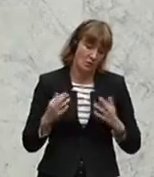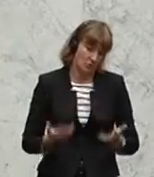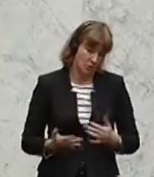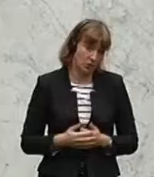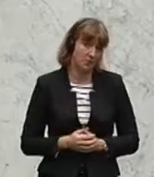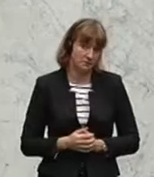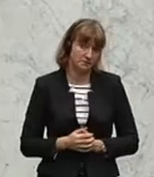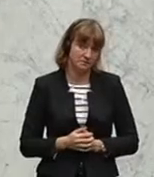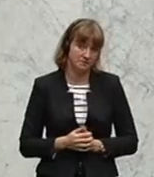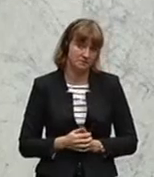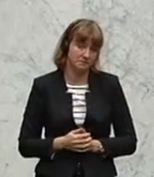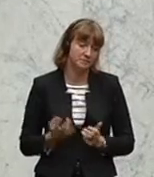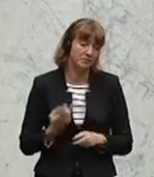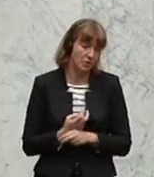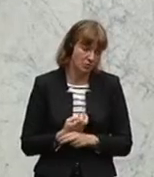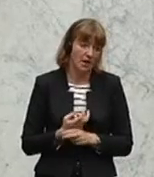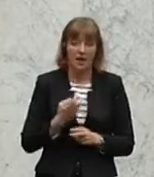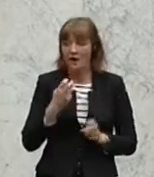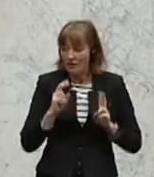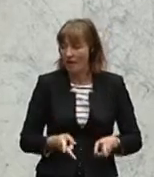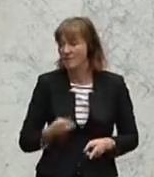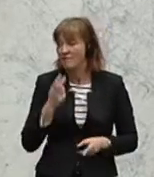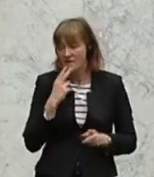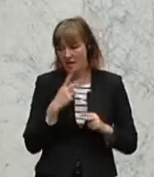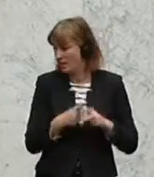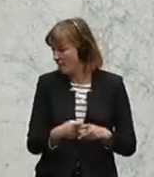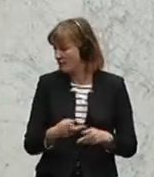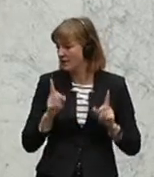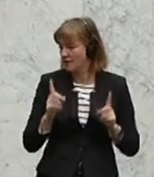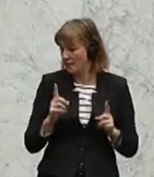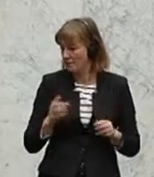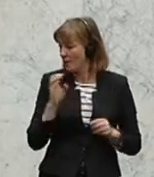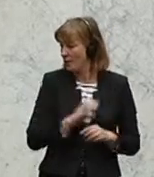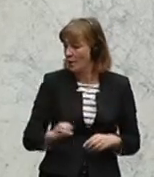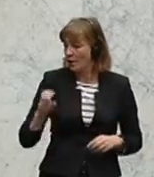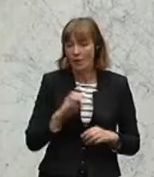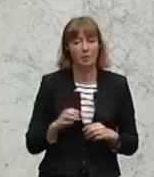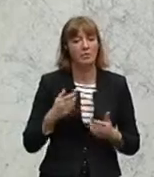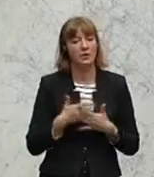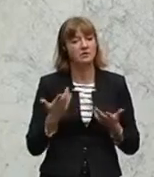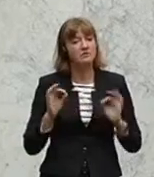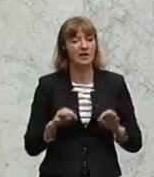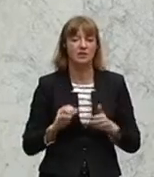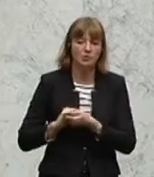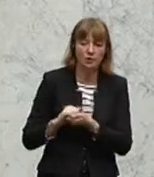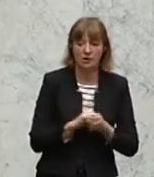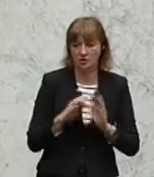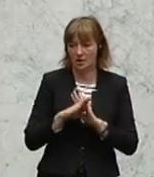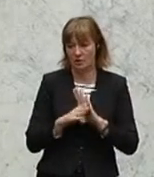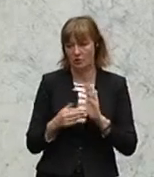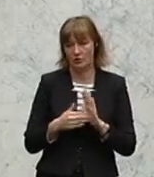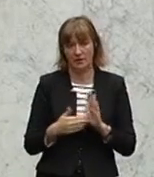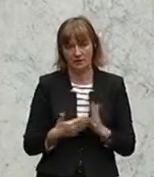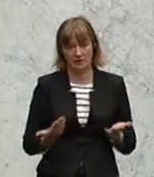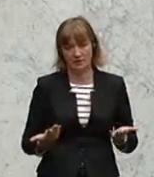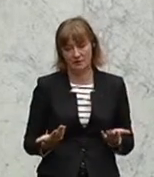Hoffnung. Österreich kann und will helfen, aber auch in Europa sind faire und solidarische Regelungen gefragt.